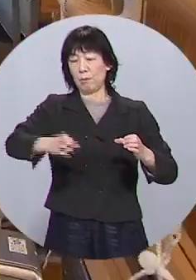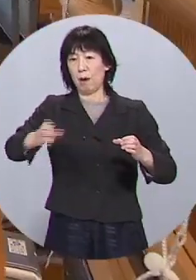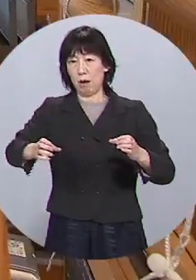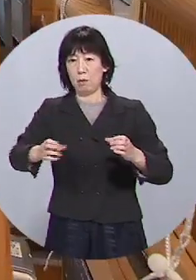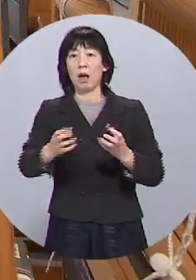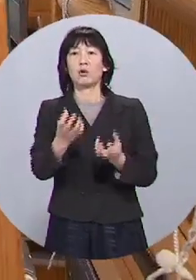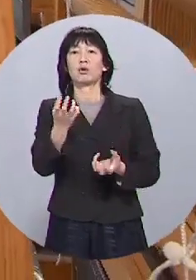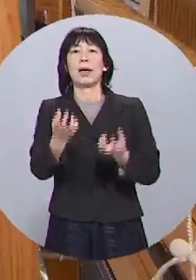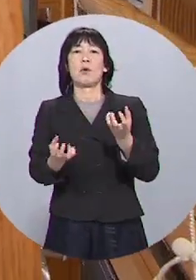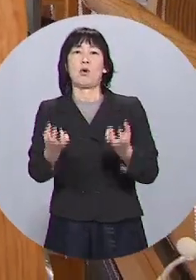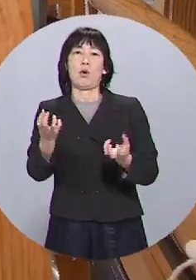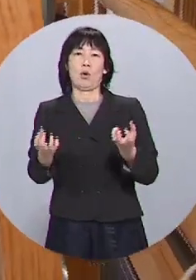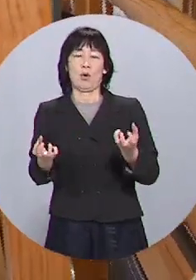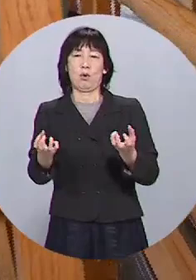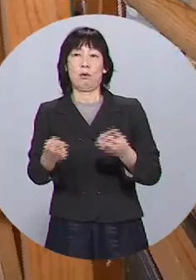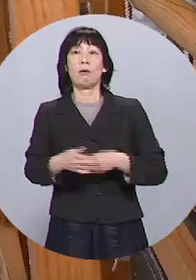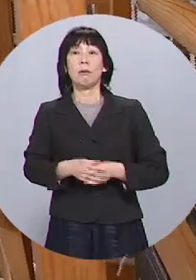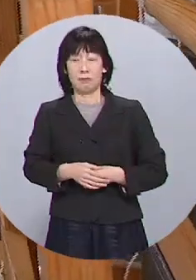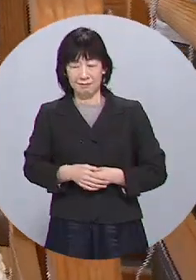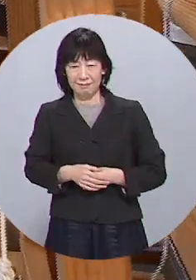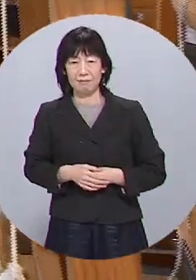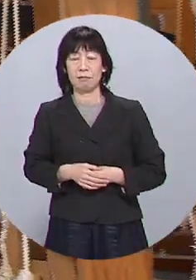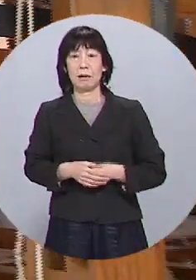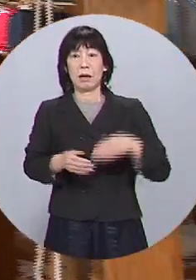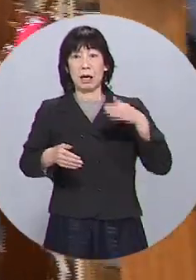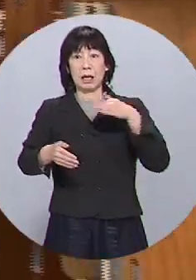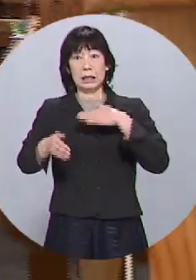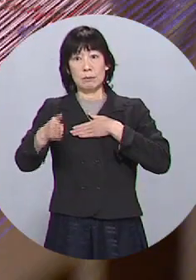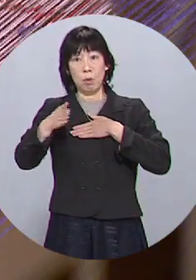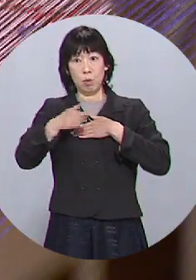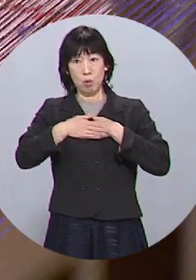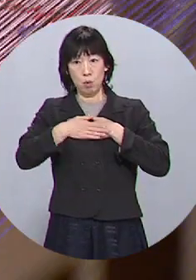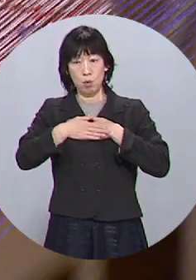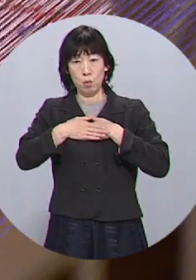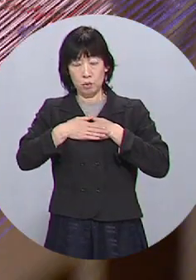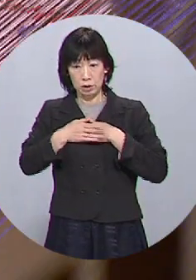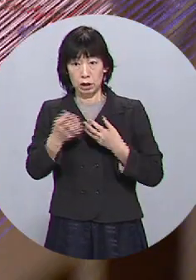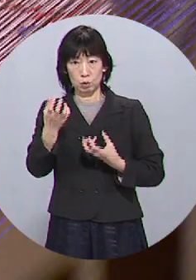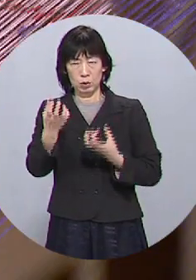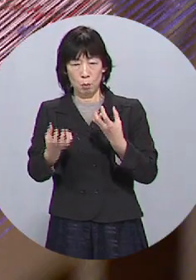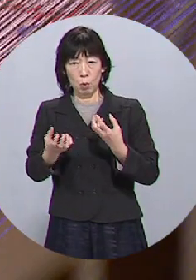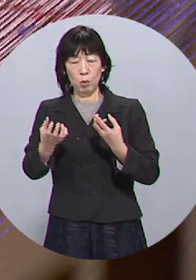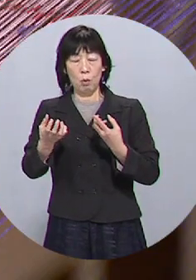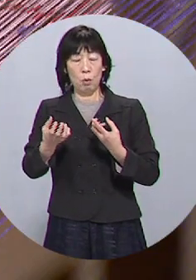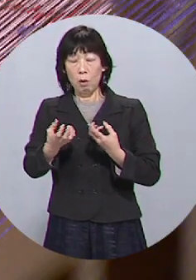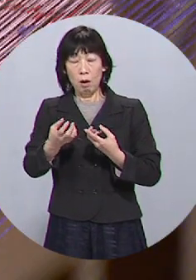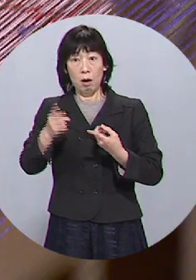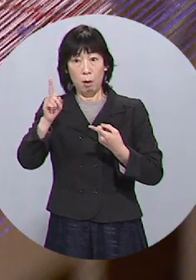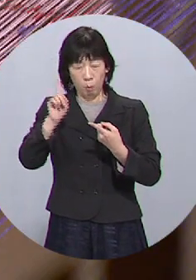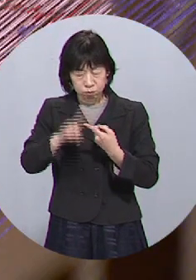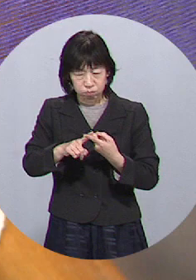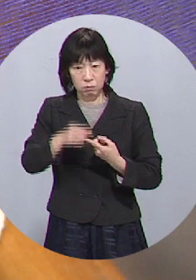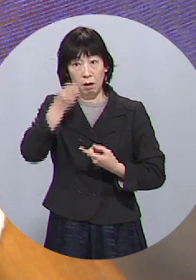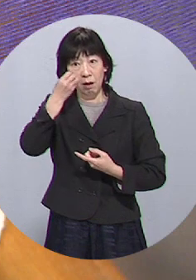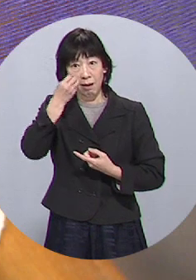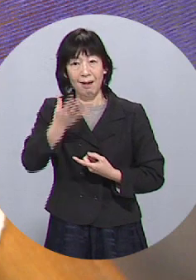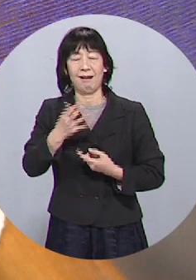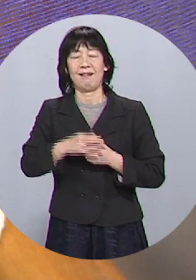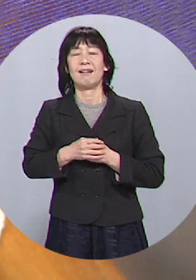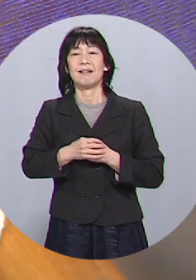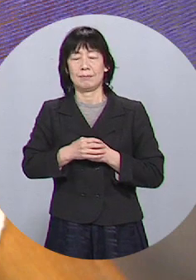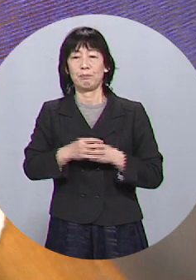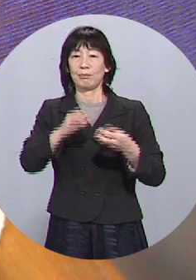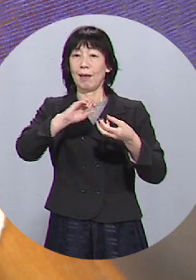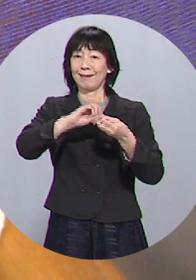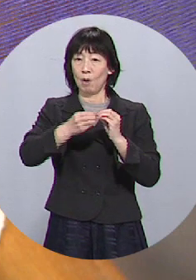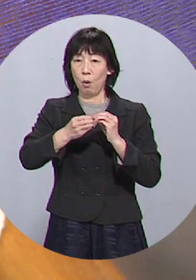です。 すごい。でも本当お着物には珍しい柄ですよね。 やっぱり自由な色柄っていうのは銘